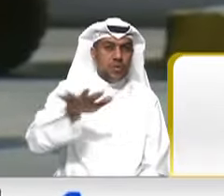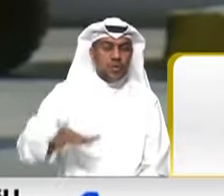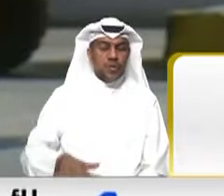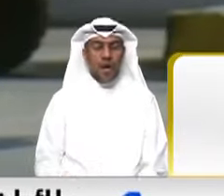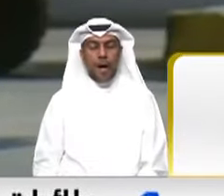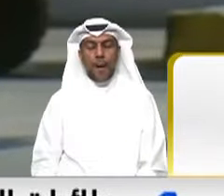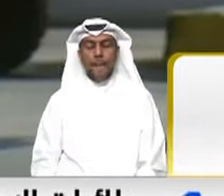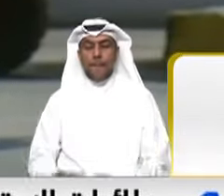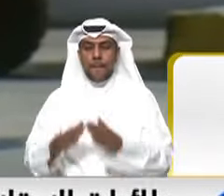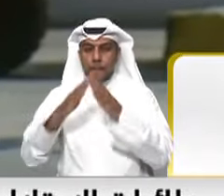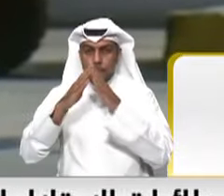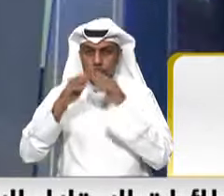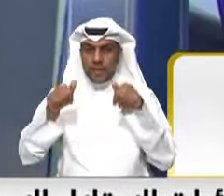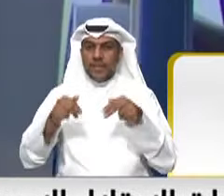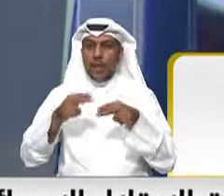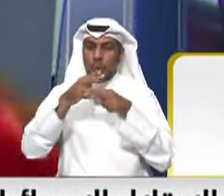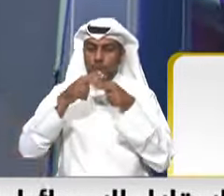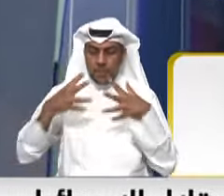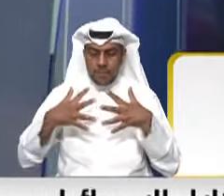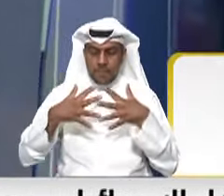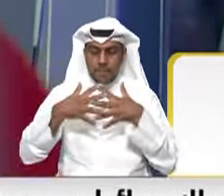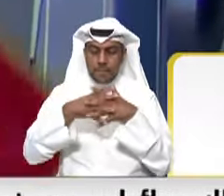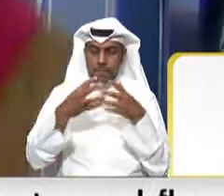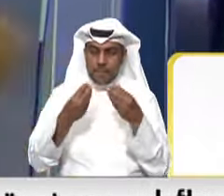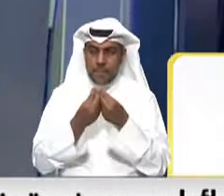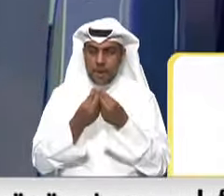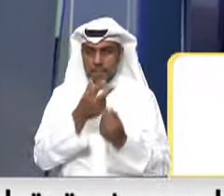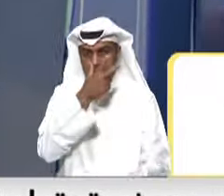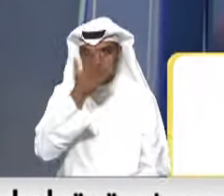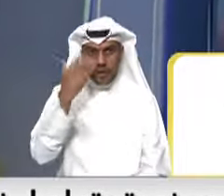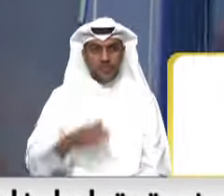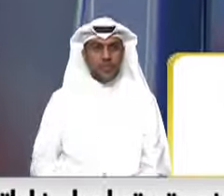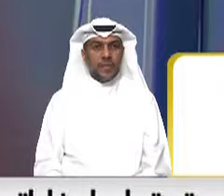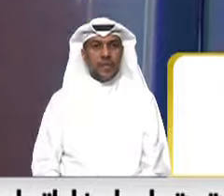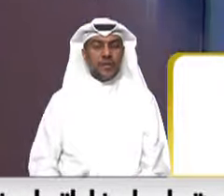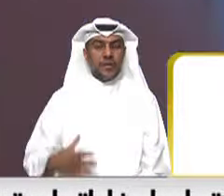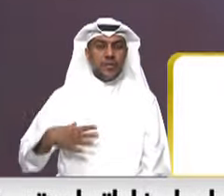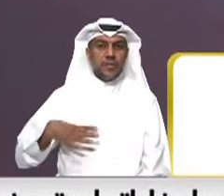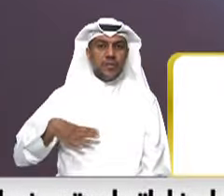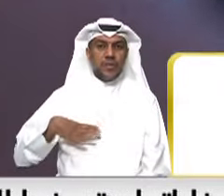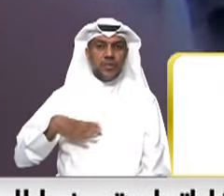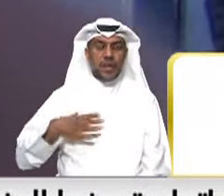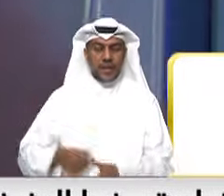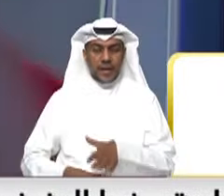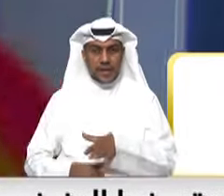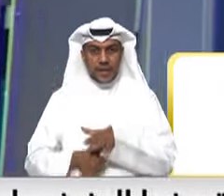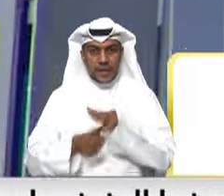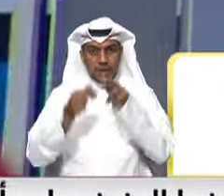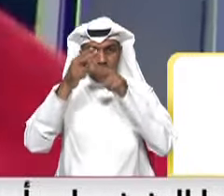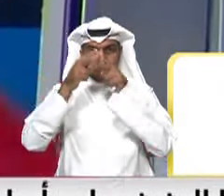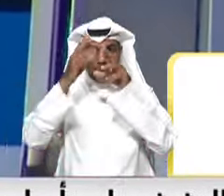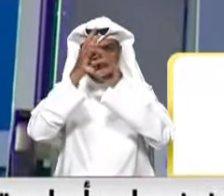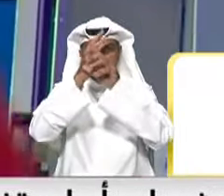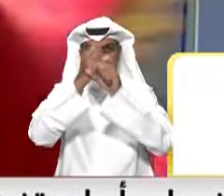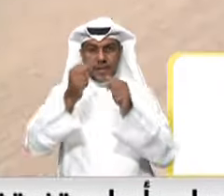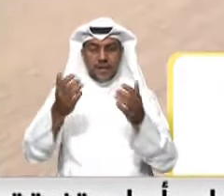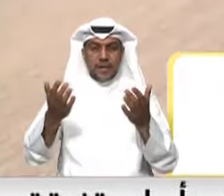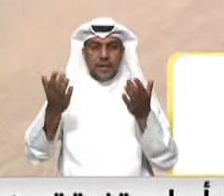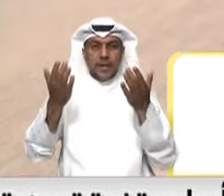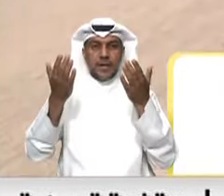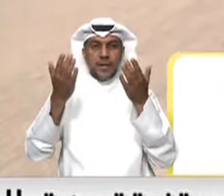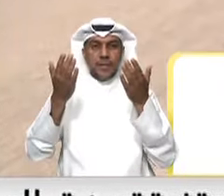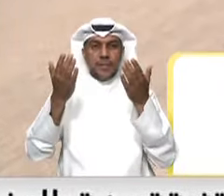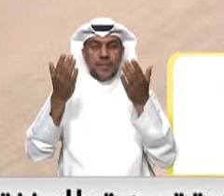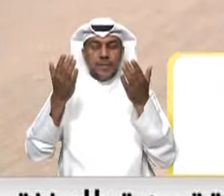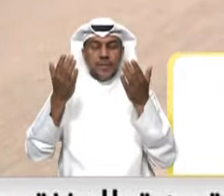وتعزيزا للشراكة الاستراتيجية بينهما. قام حضرة صاحب السمو الشيخ مشعل الأحمد الجابر الصباح أمير دولة